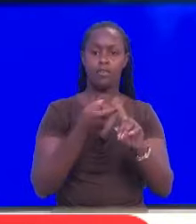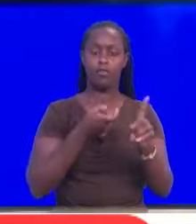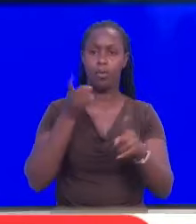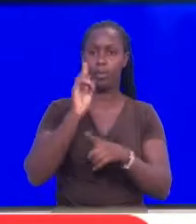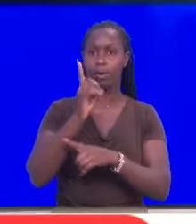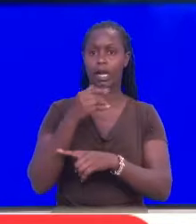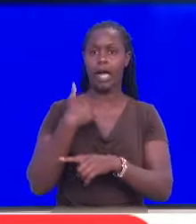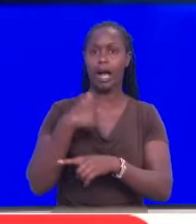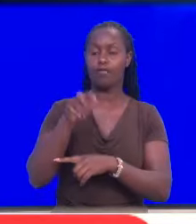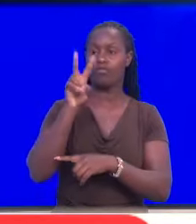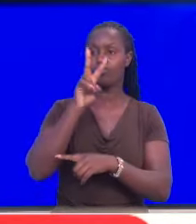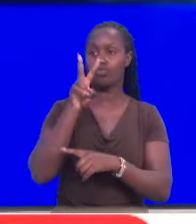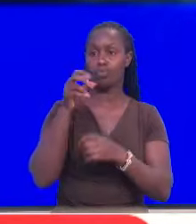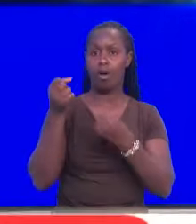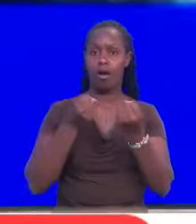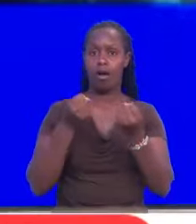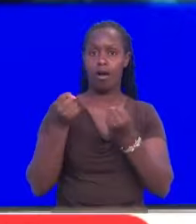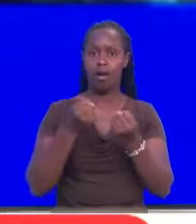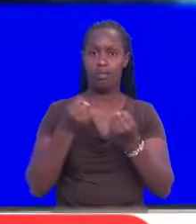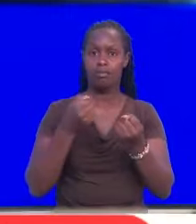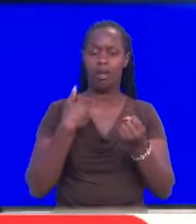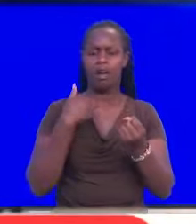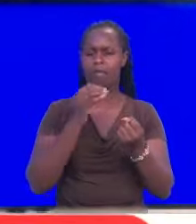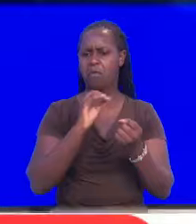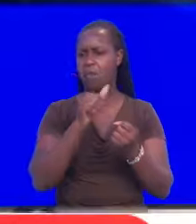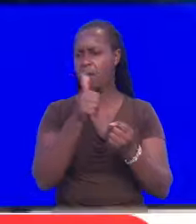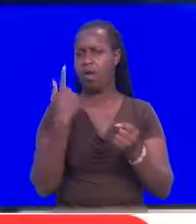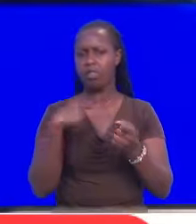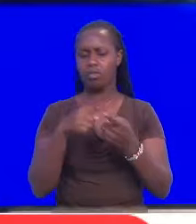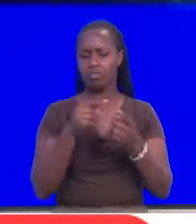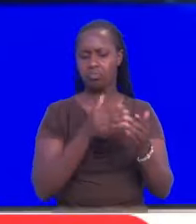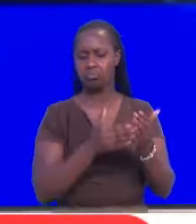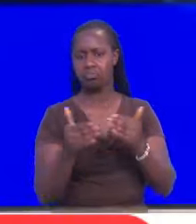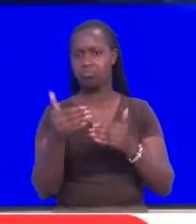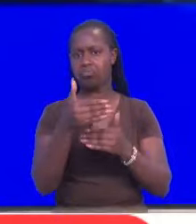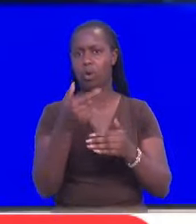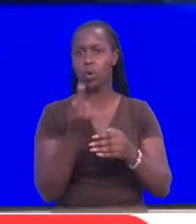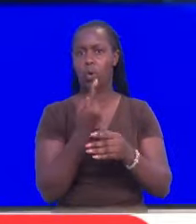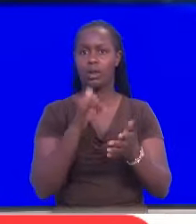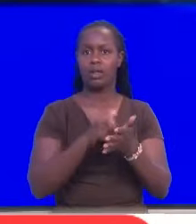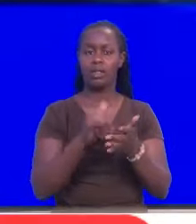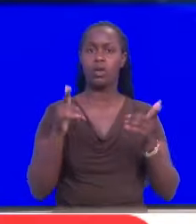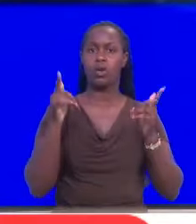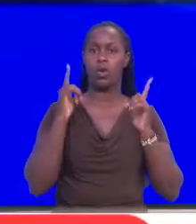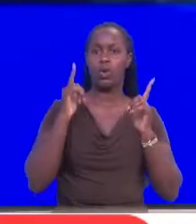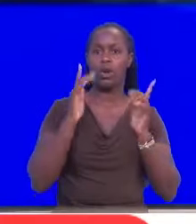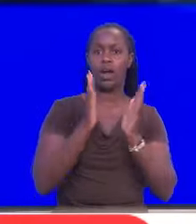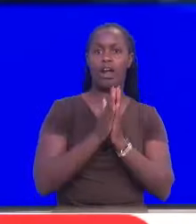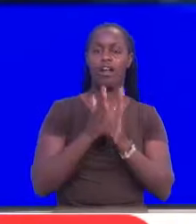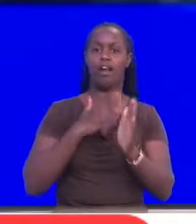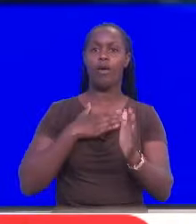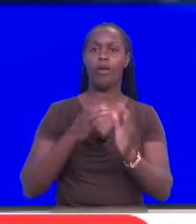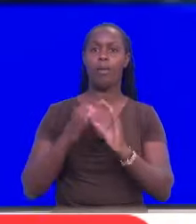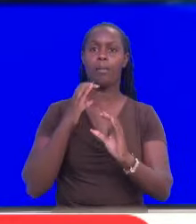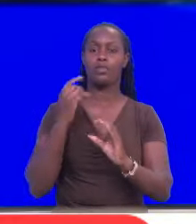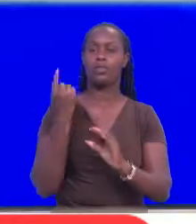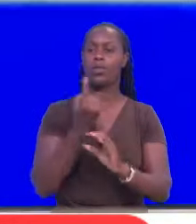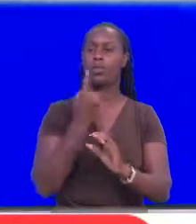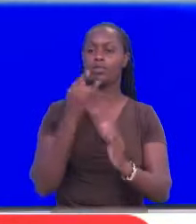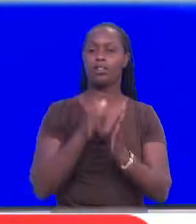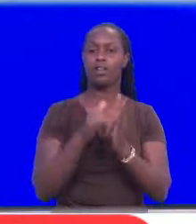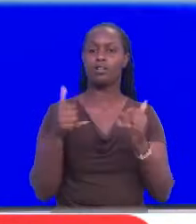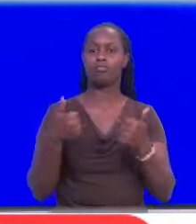hata hakukua na gari ya overtake. Ilikuwa ni hiyo trailer na hiyo basi yetu tu zilikuwa